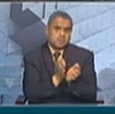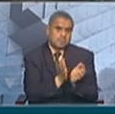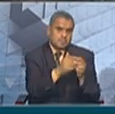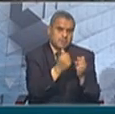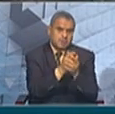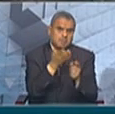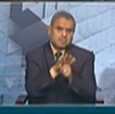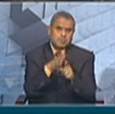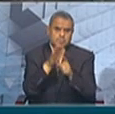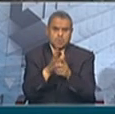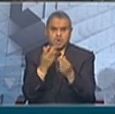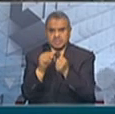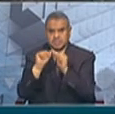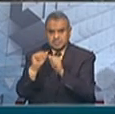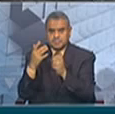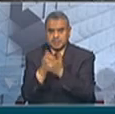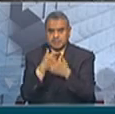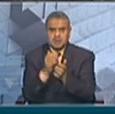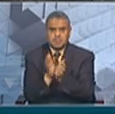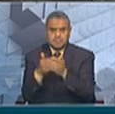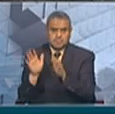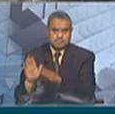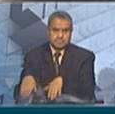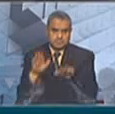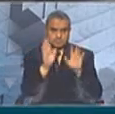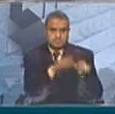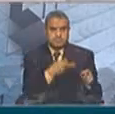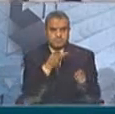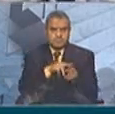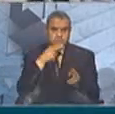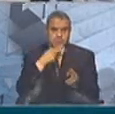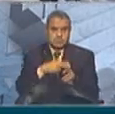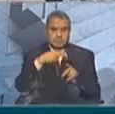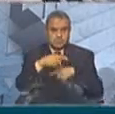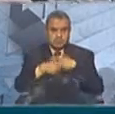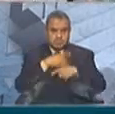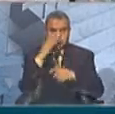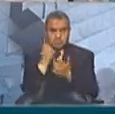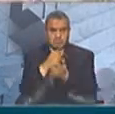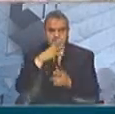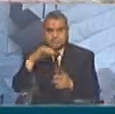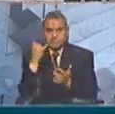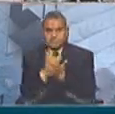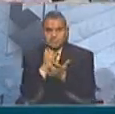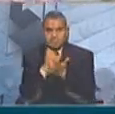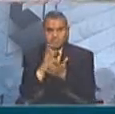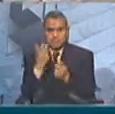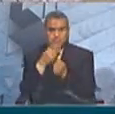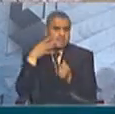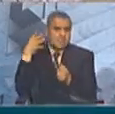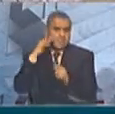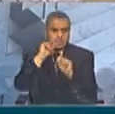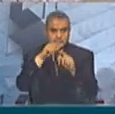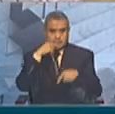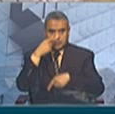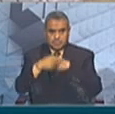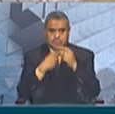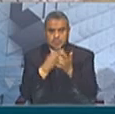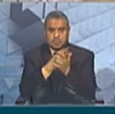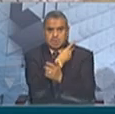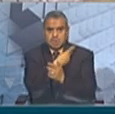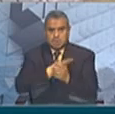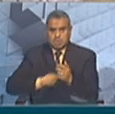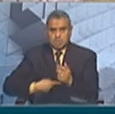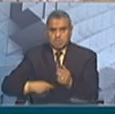عن سقوط قتلى وجرحى من الجانبين، فضلا عن إغلاق طرق رئيسية في العاصمة الليبية. حكومة